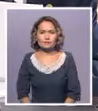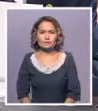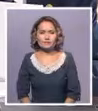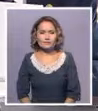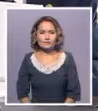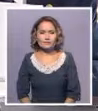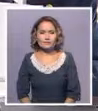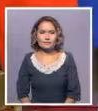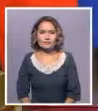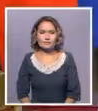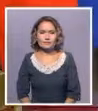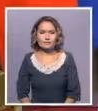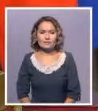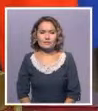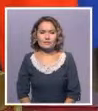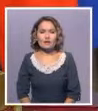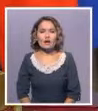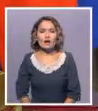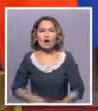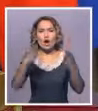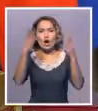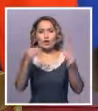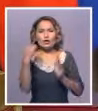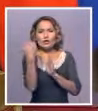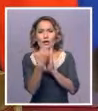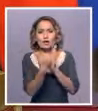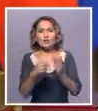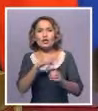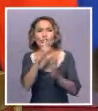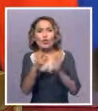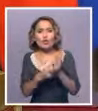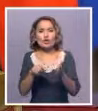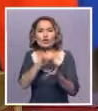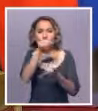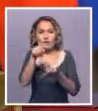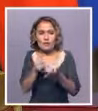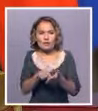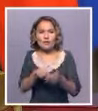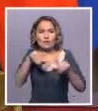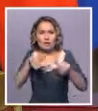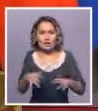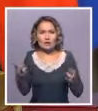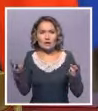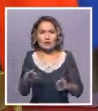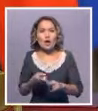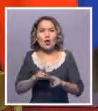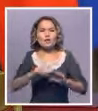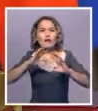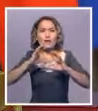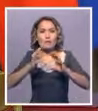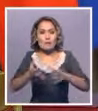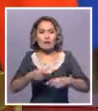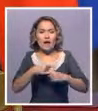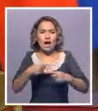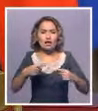17 вопросов. Күн тәртібінде 17 сұрақ қарастыру жоспарланған. Осы сұрақтардың едәуір бөлігі өңірдегі қауіпсіздік пен құқық саласына